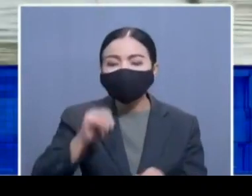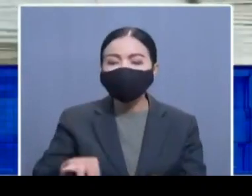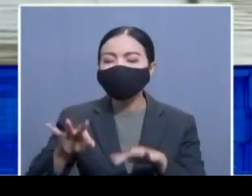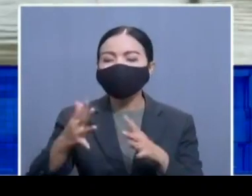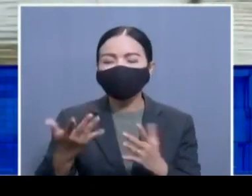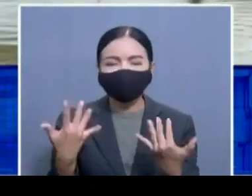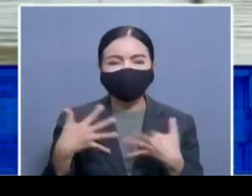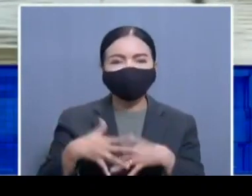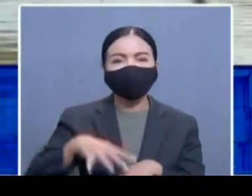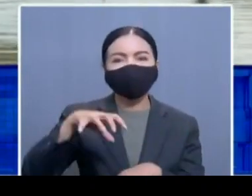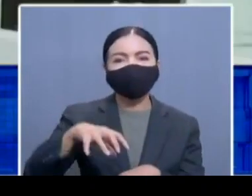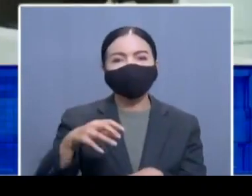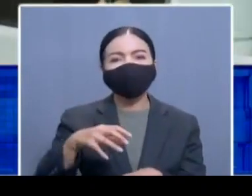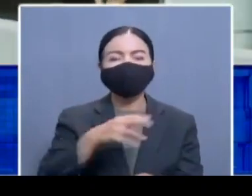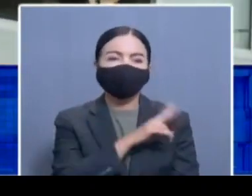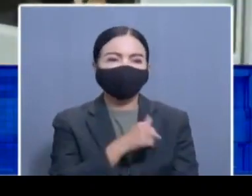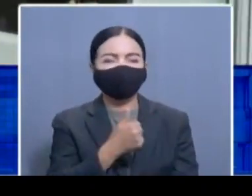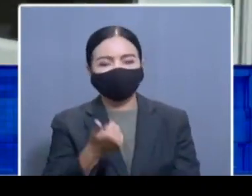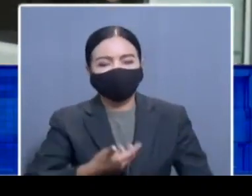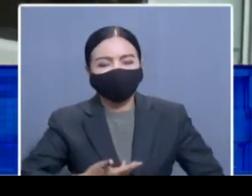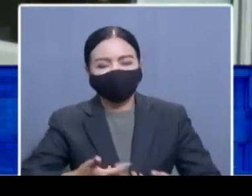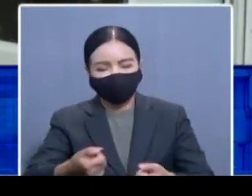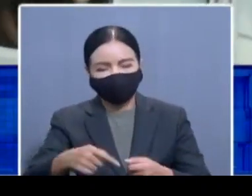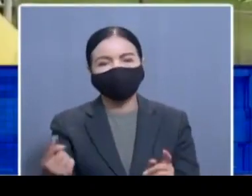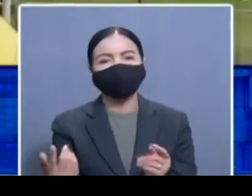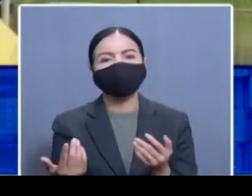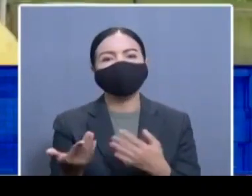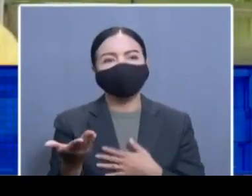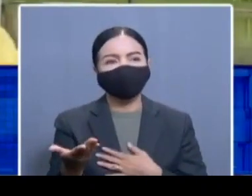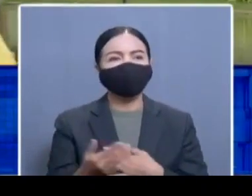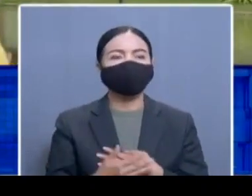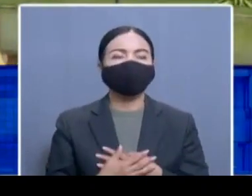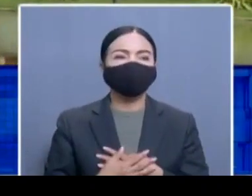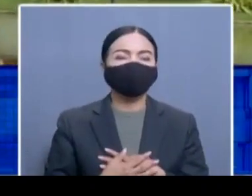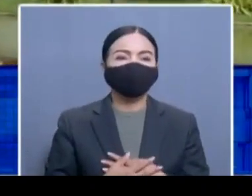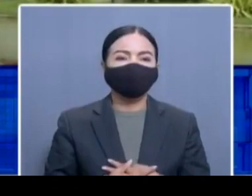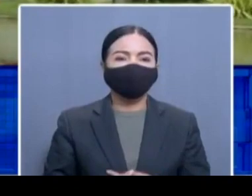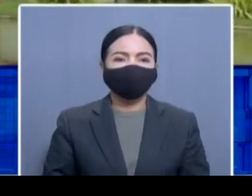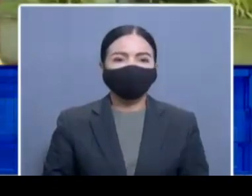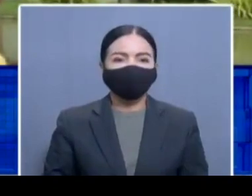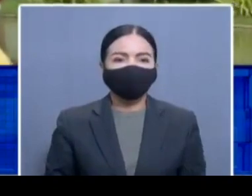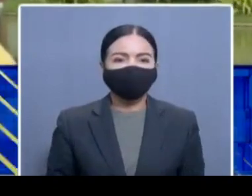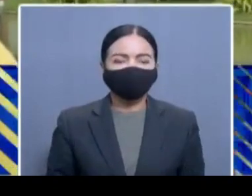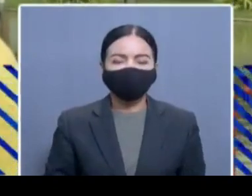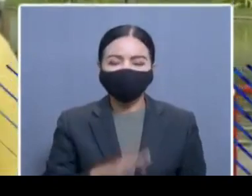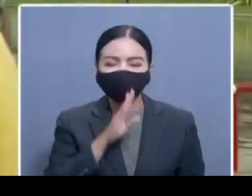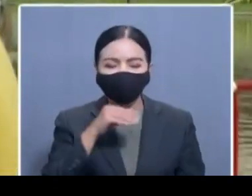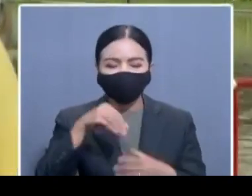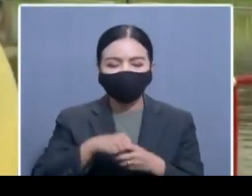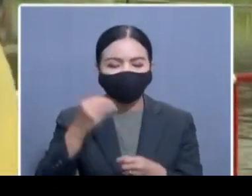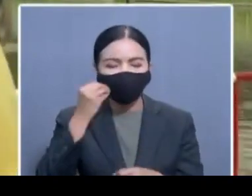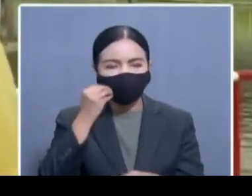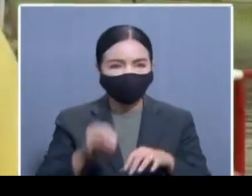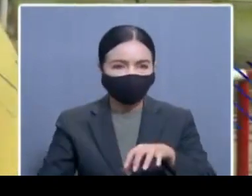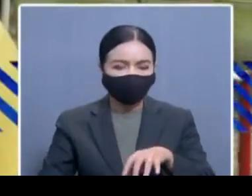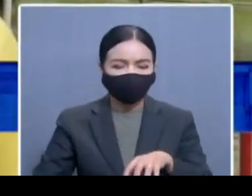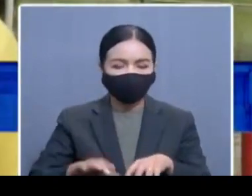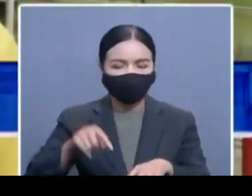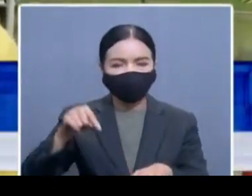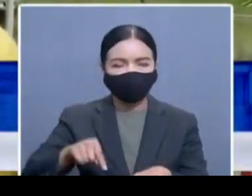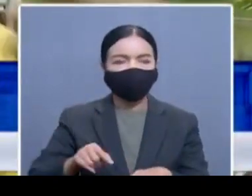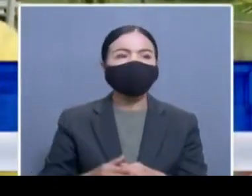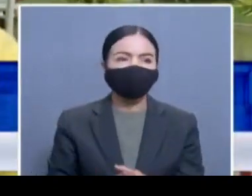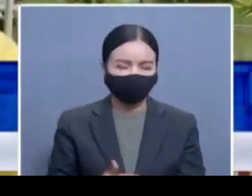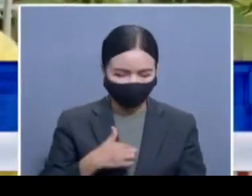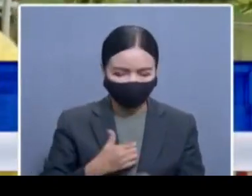าลอื่นให้จัดทีมรับตัวไปแทนครับ ถ้าอยู่ในเขตน้ำท่วมของบ้านกล้วยเ